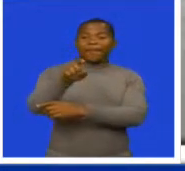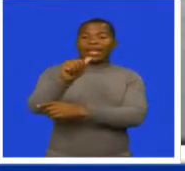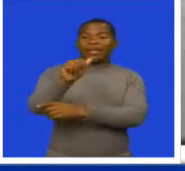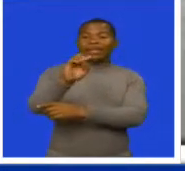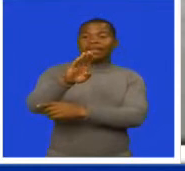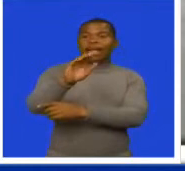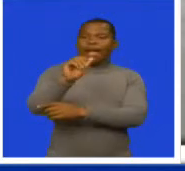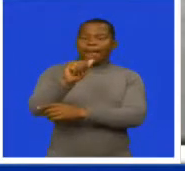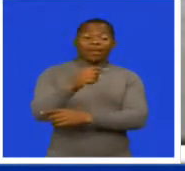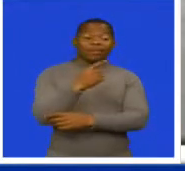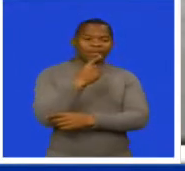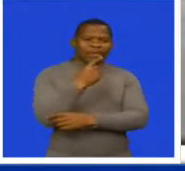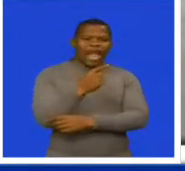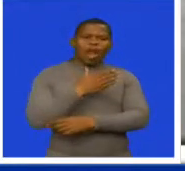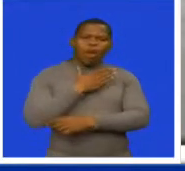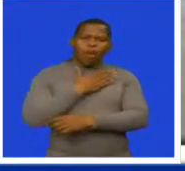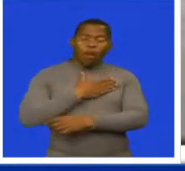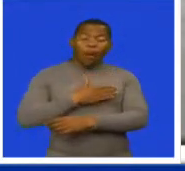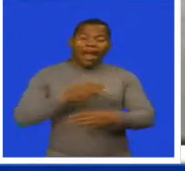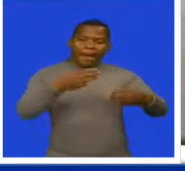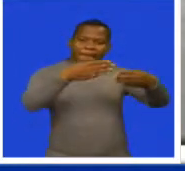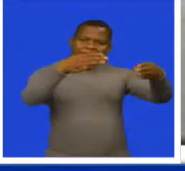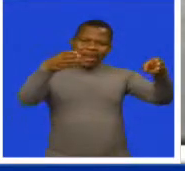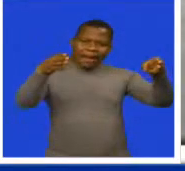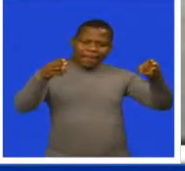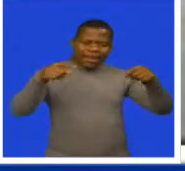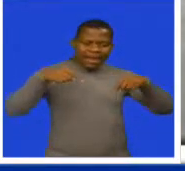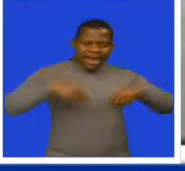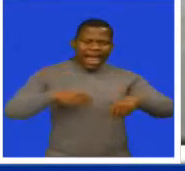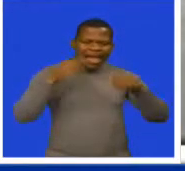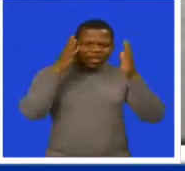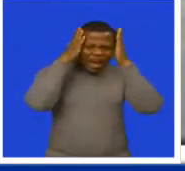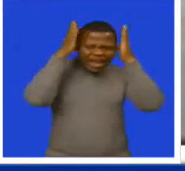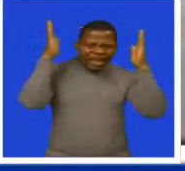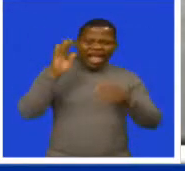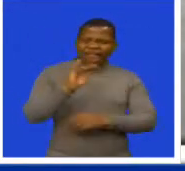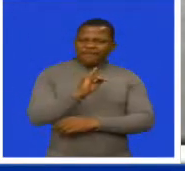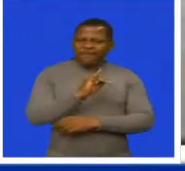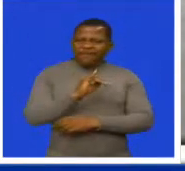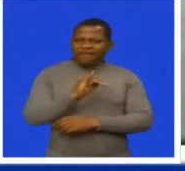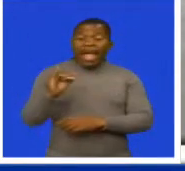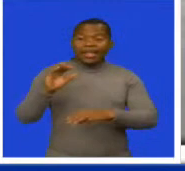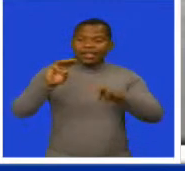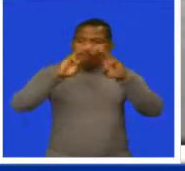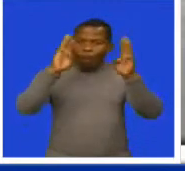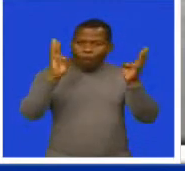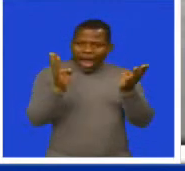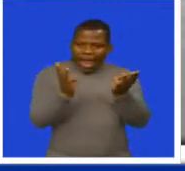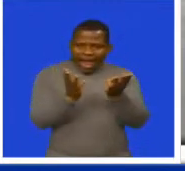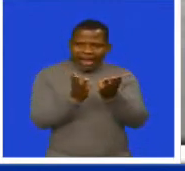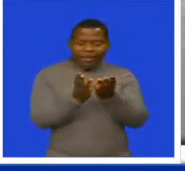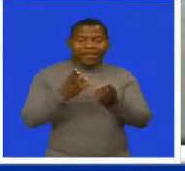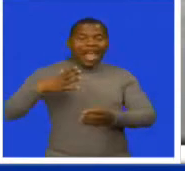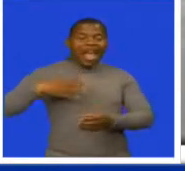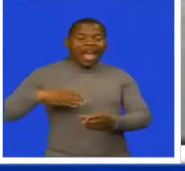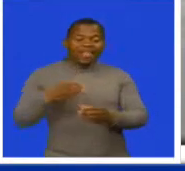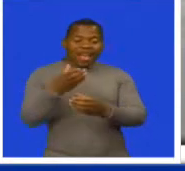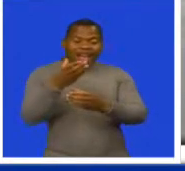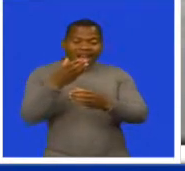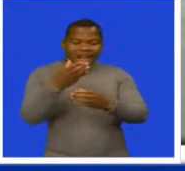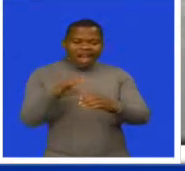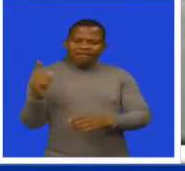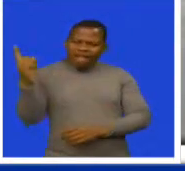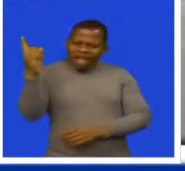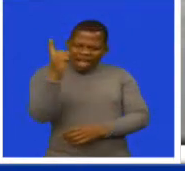wonke nalamanye meve ethe lapha eVeni atofunda kuyo. Xaba uthi lokho kucala ngekuthi laba labasebenza khona eParliament babe munye